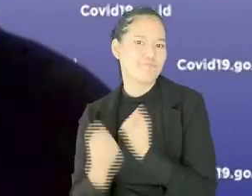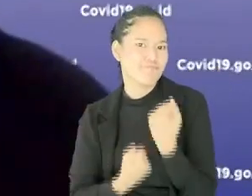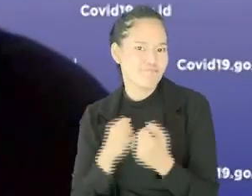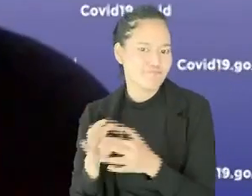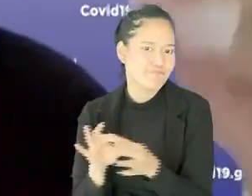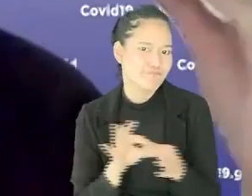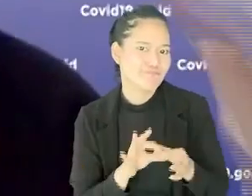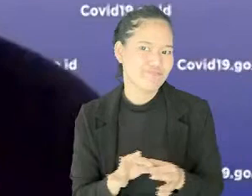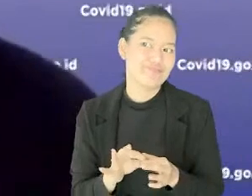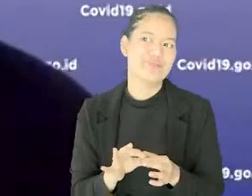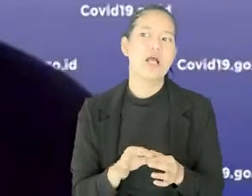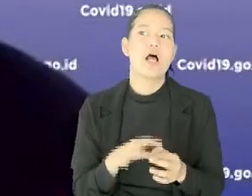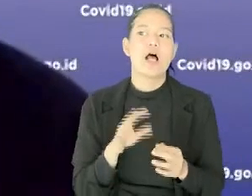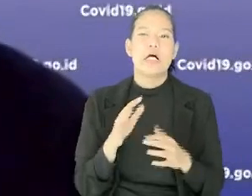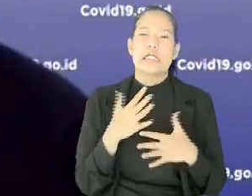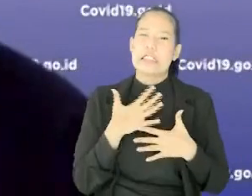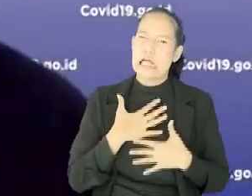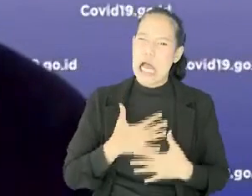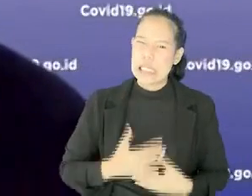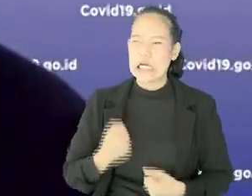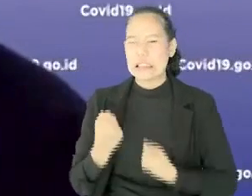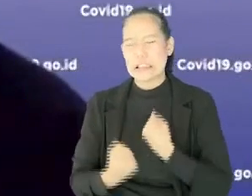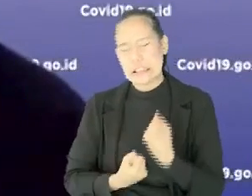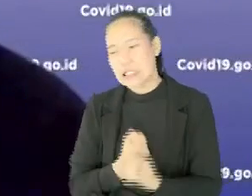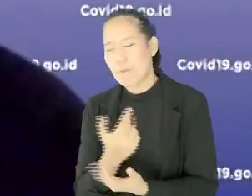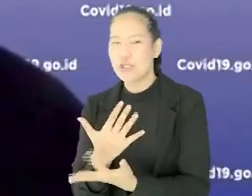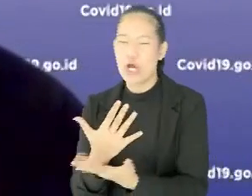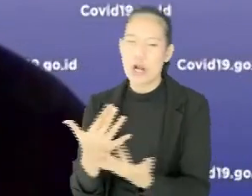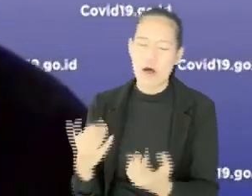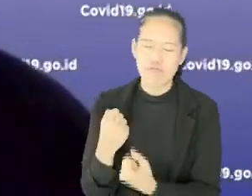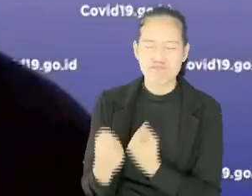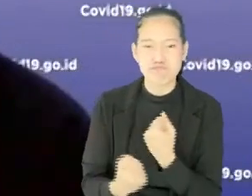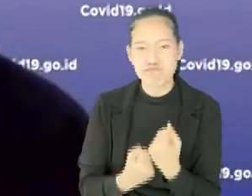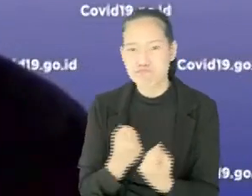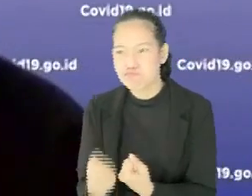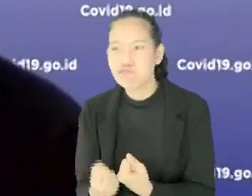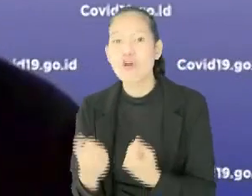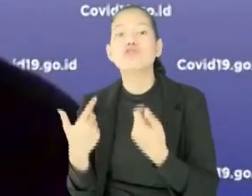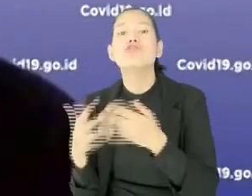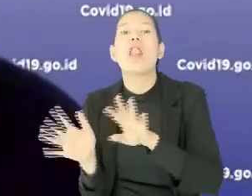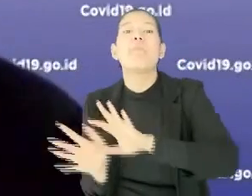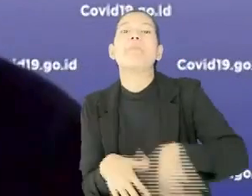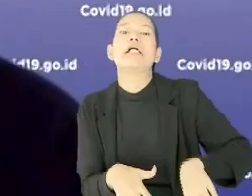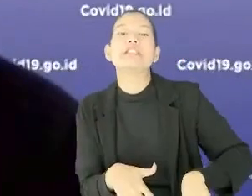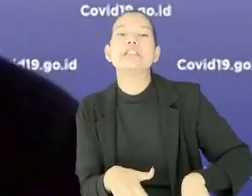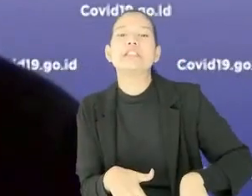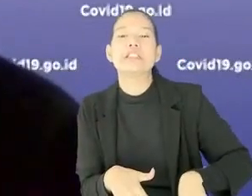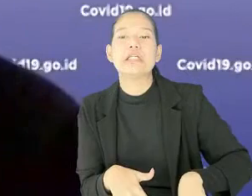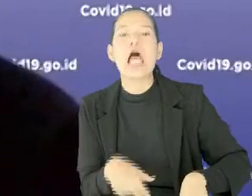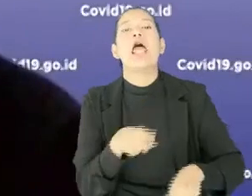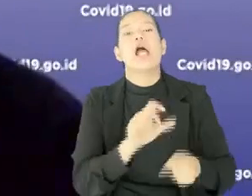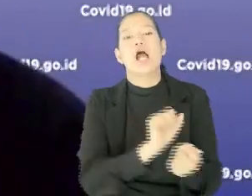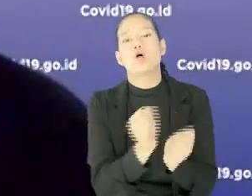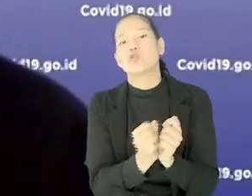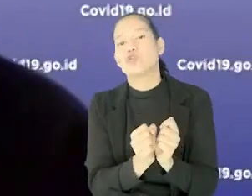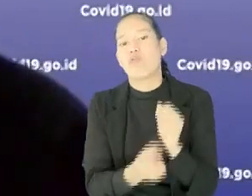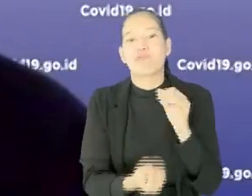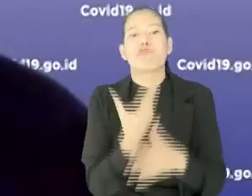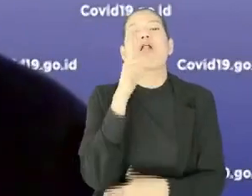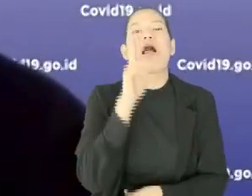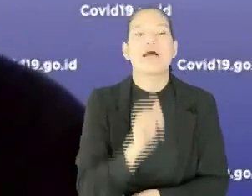kan sayang dong udah hasil kerja begitu beratnya masyarakat kemudian dilepas begitu saja kalau kita Abay bisa Kejadian